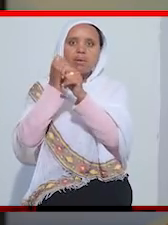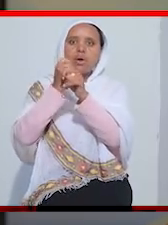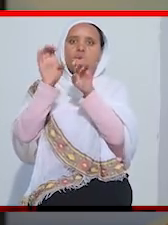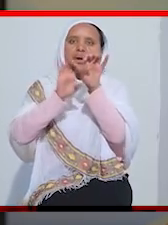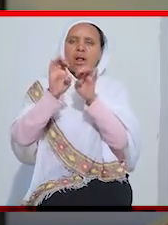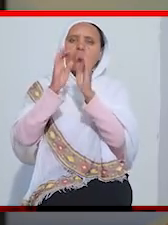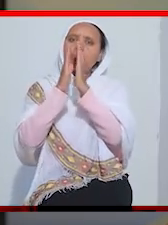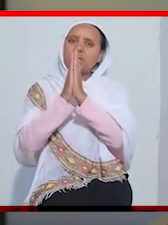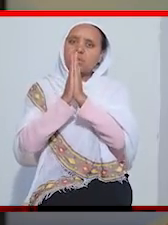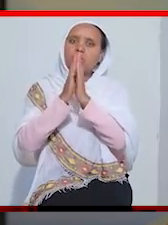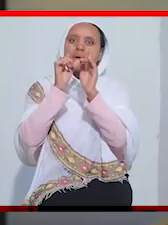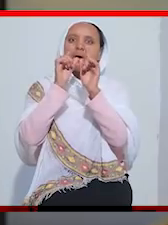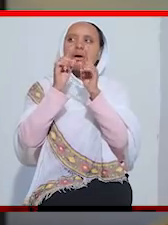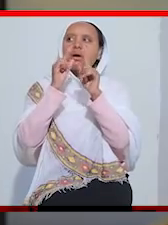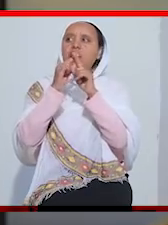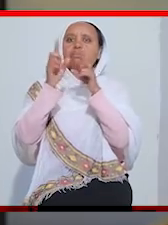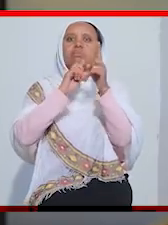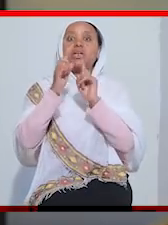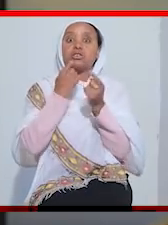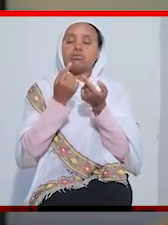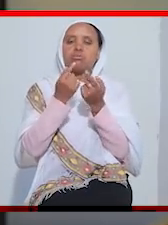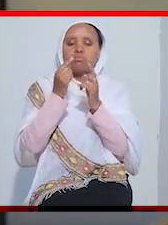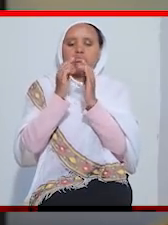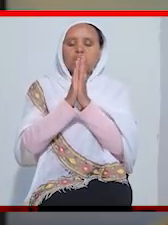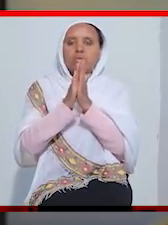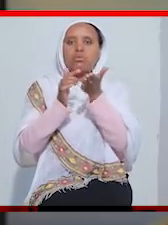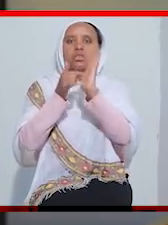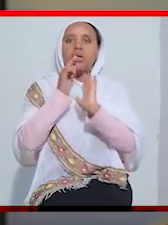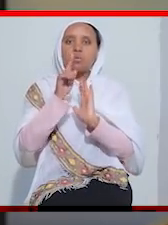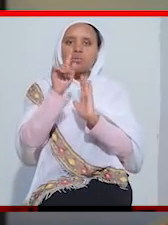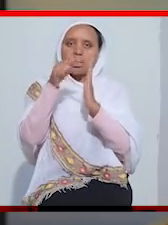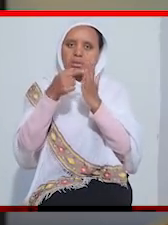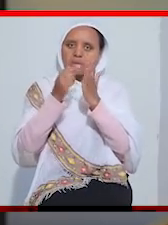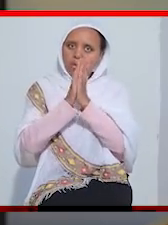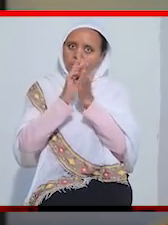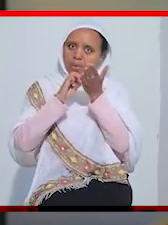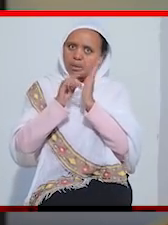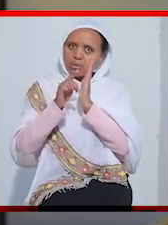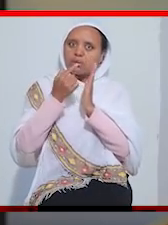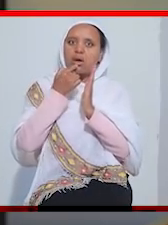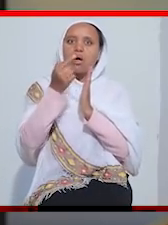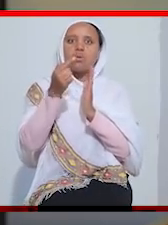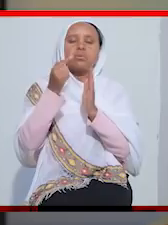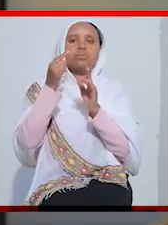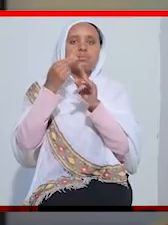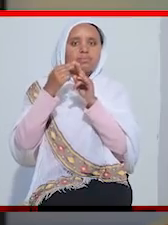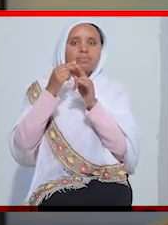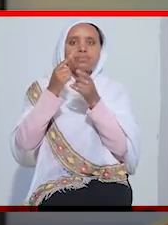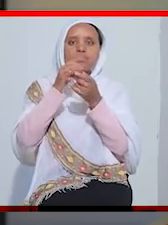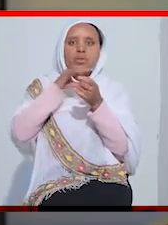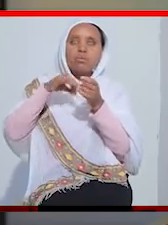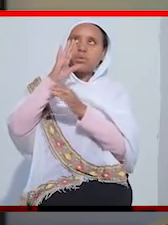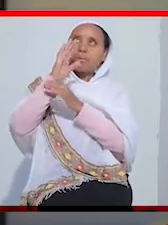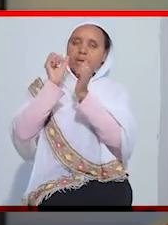ሰምተን ተግባራዊ የምናደርገው በጸሎት ቃለ ምልልስ ነው በጸሎት ስንጠይቅ ነው ስለዚህ ጸሎት ማለት ተናግሮተ ሰም